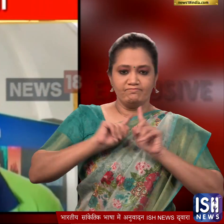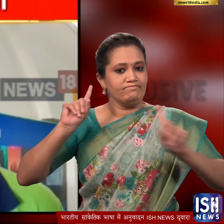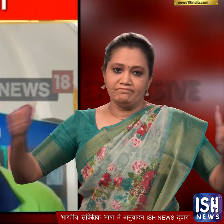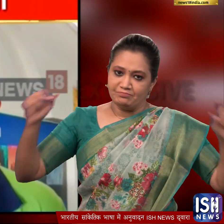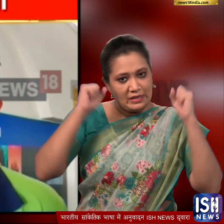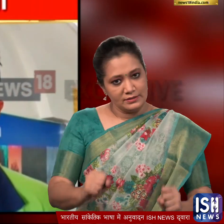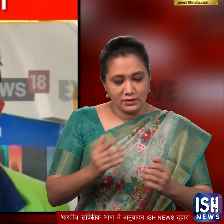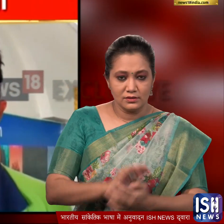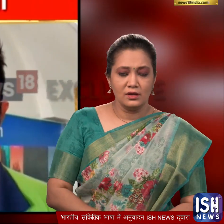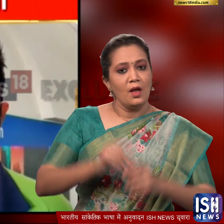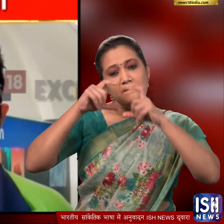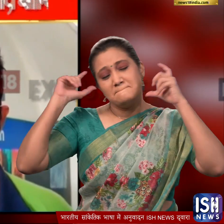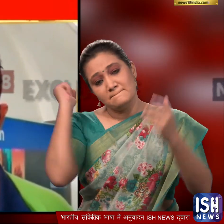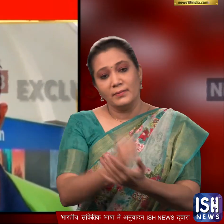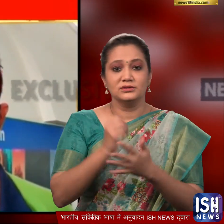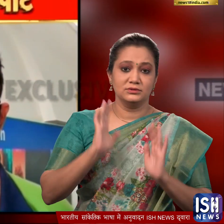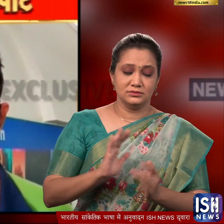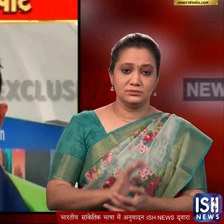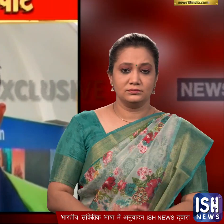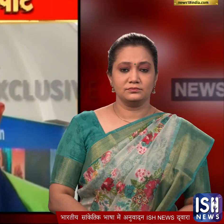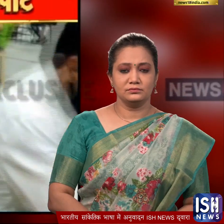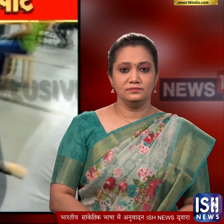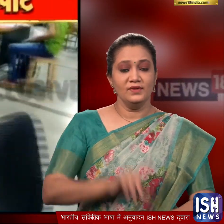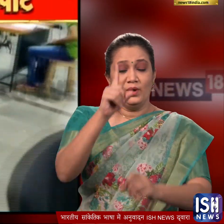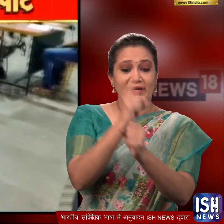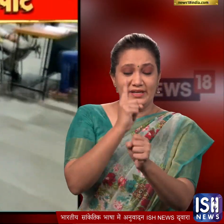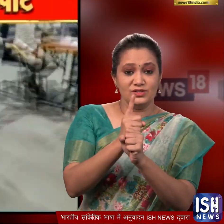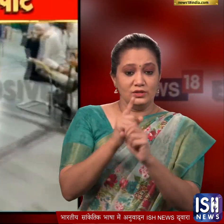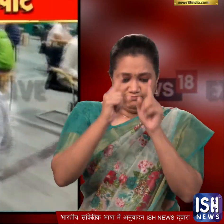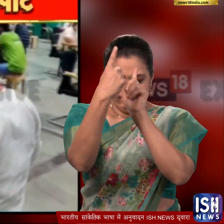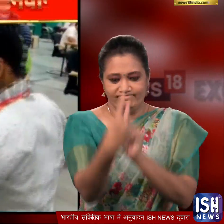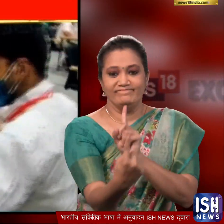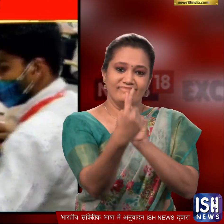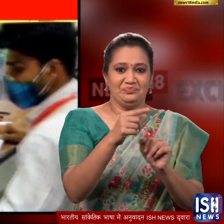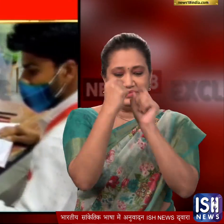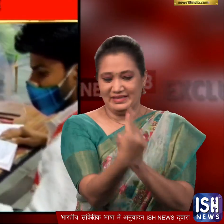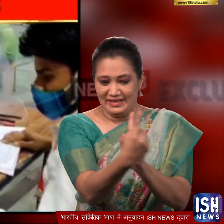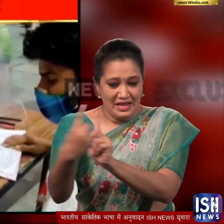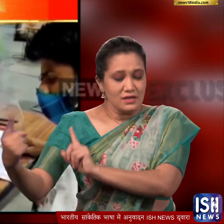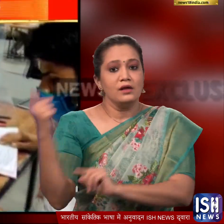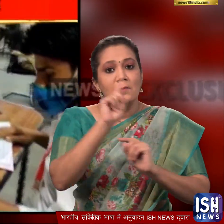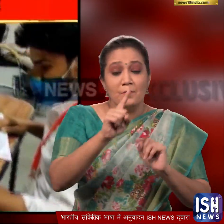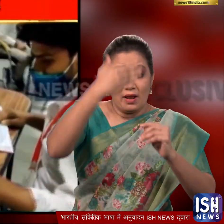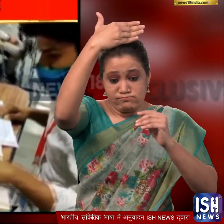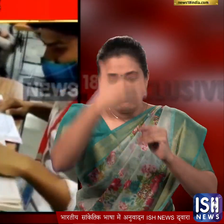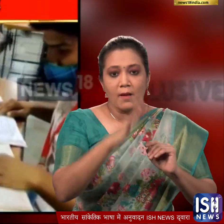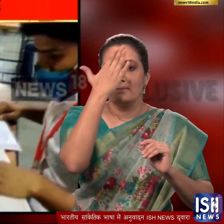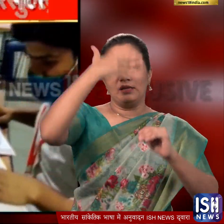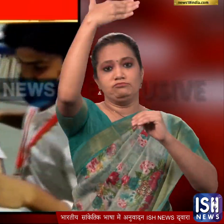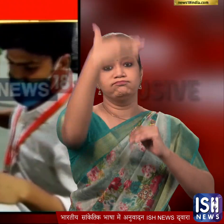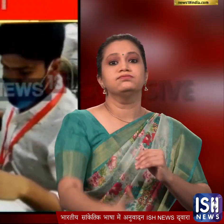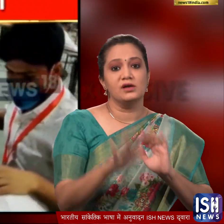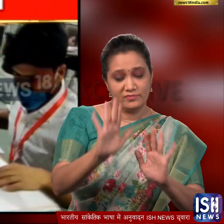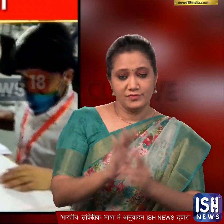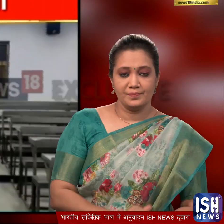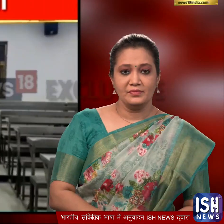सोशल डिस्टेंस मेंटेन कराई जाती है, सबका मास्क लगाना कंपलसरी है। एक जगह तो टीचर छात्रों को सामने बैठाकर पढ़ाते दिखे, लेकिन वहां भी उनके बीच में